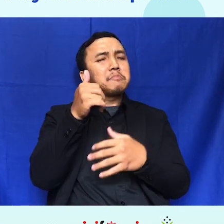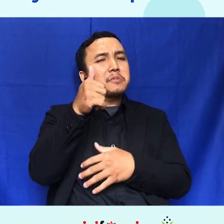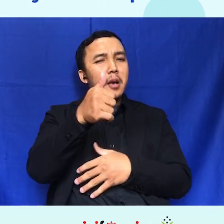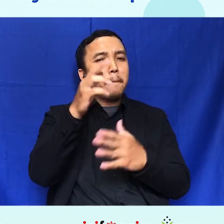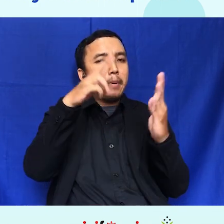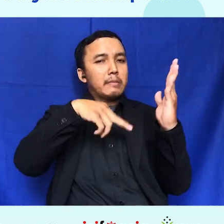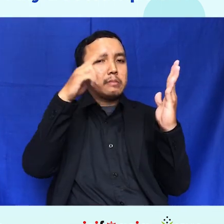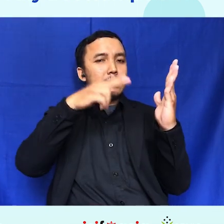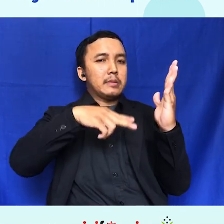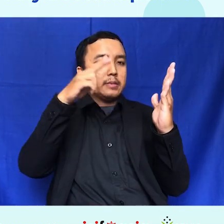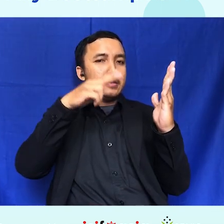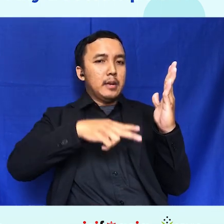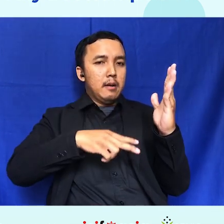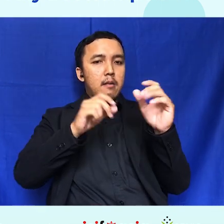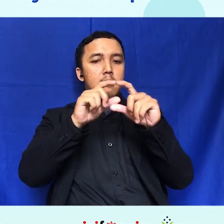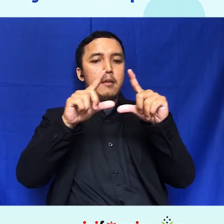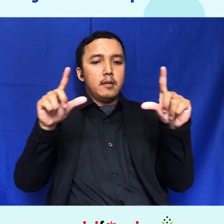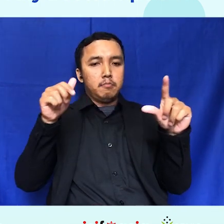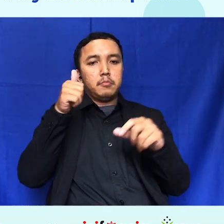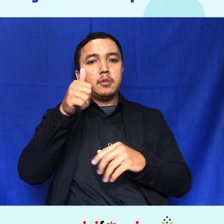reader.